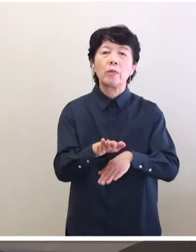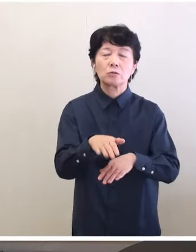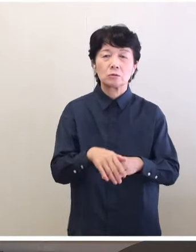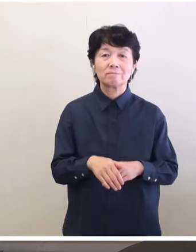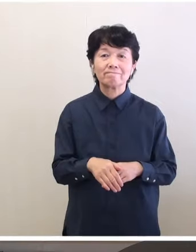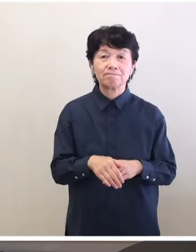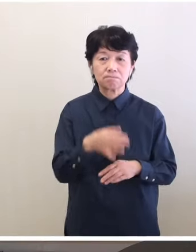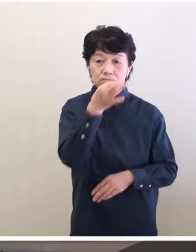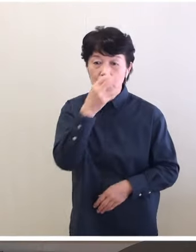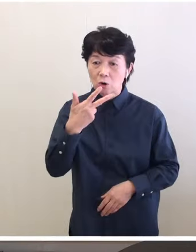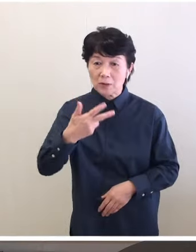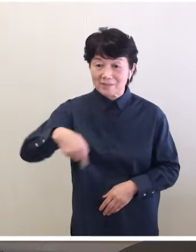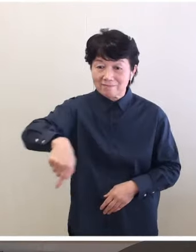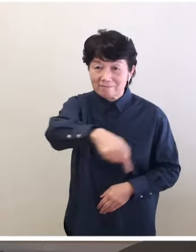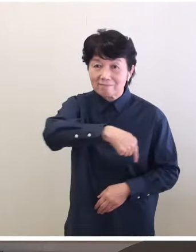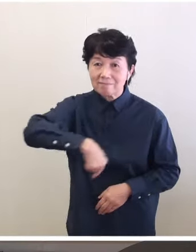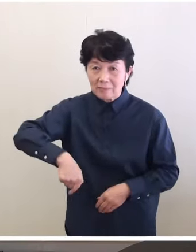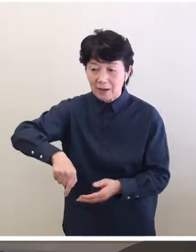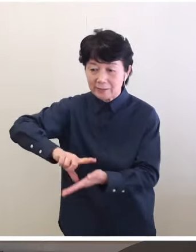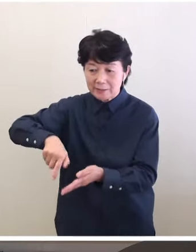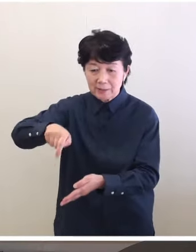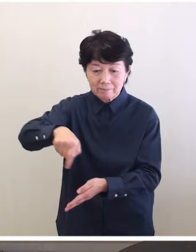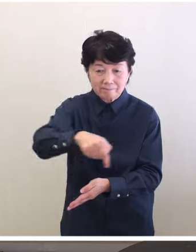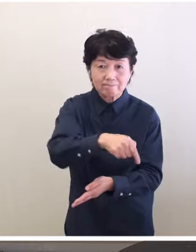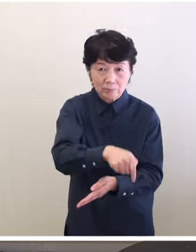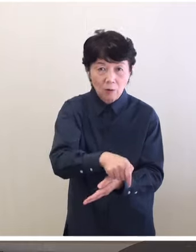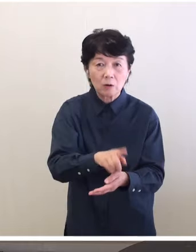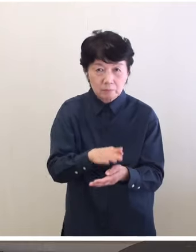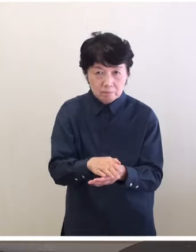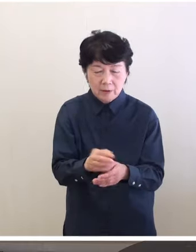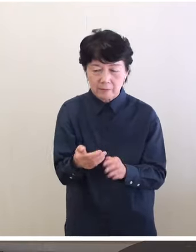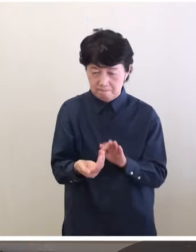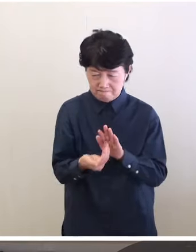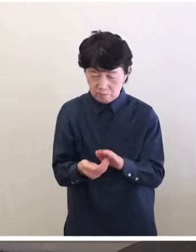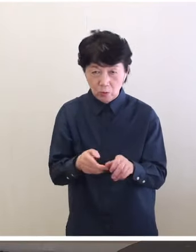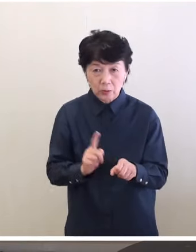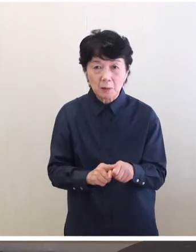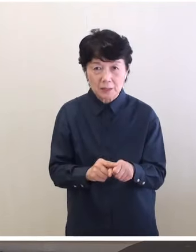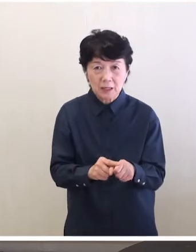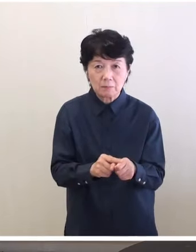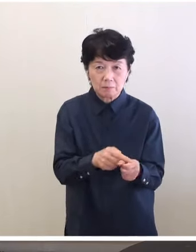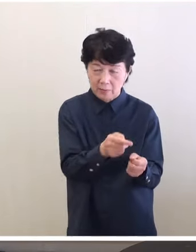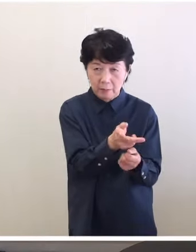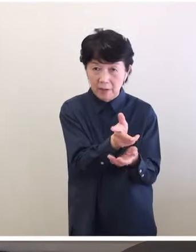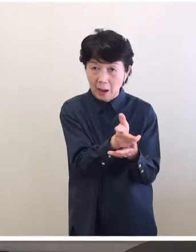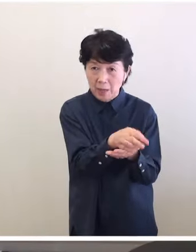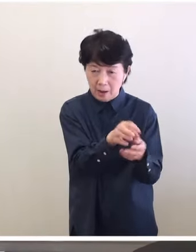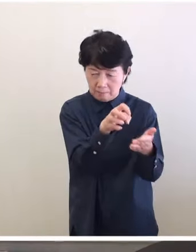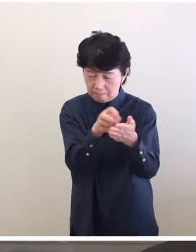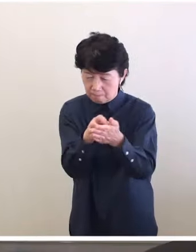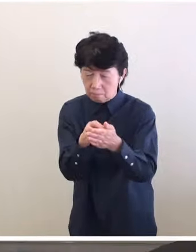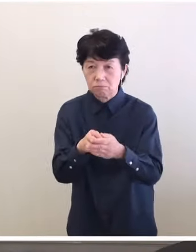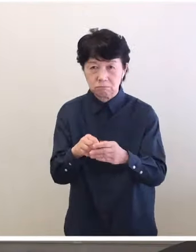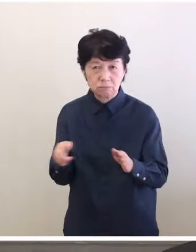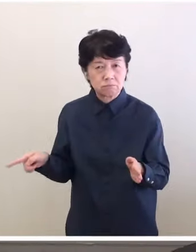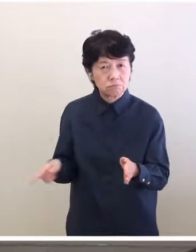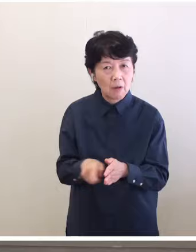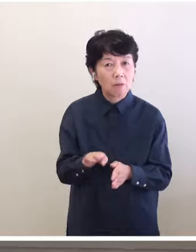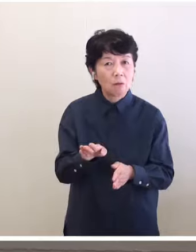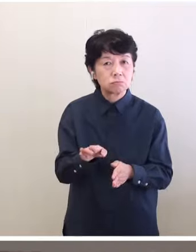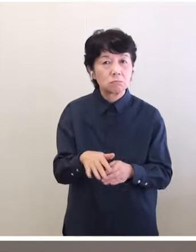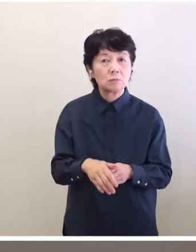神戸市はこれまで地域の防犯カメラの設置を進めてきました。まずですね、スタート